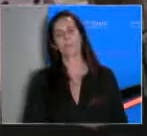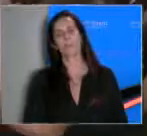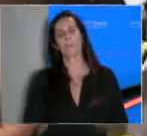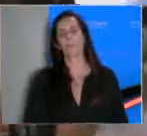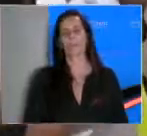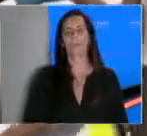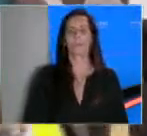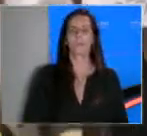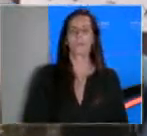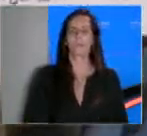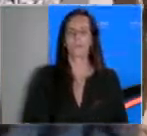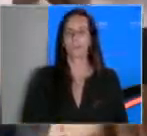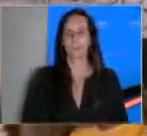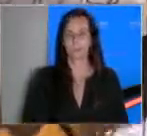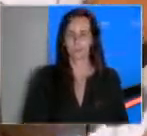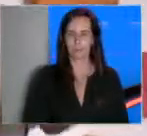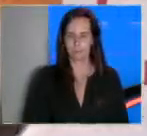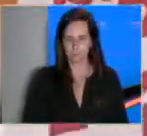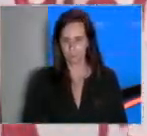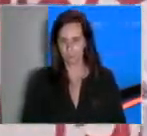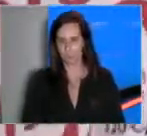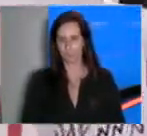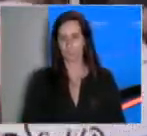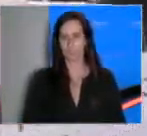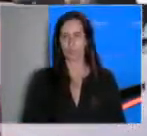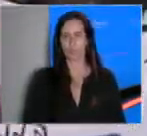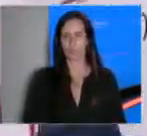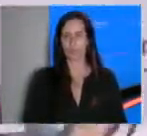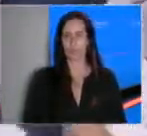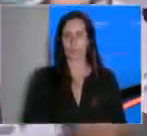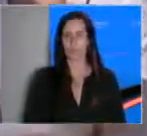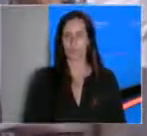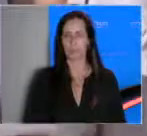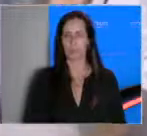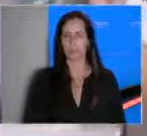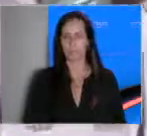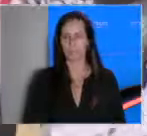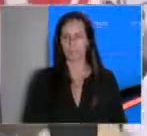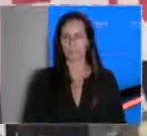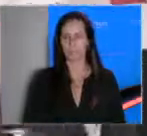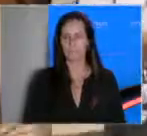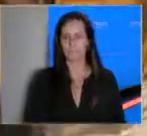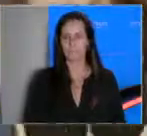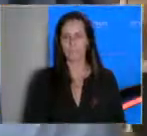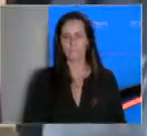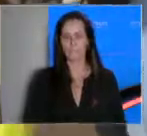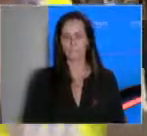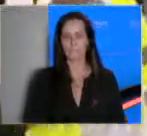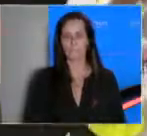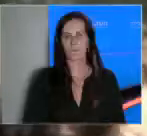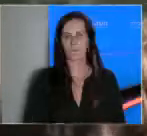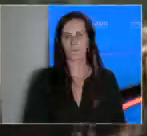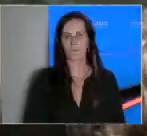בנו, ואנחנו לא נסכים להיות יותר החלשים. לא עובדים בכל